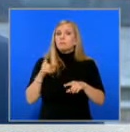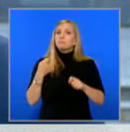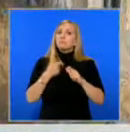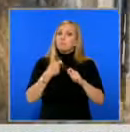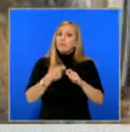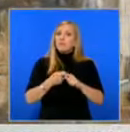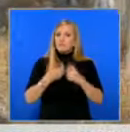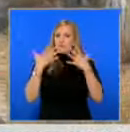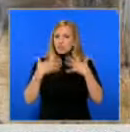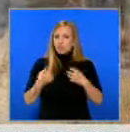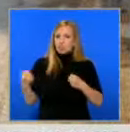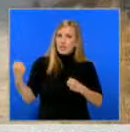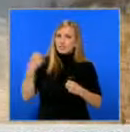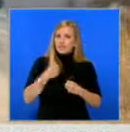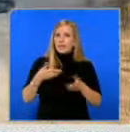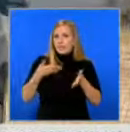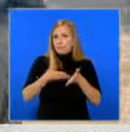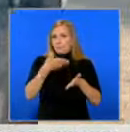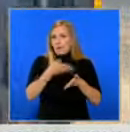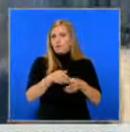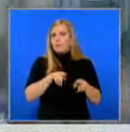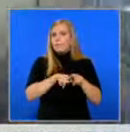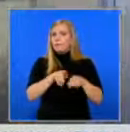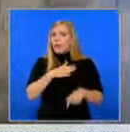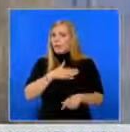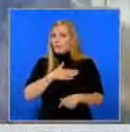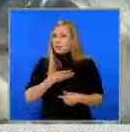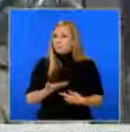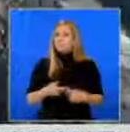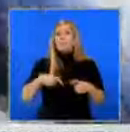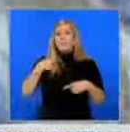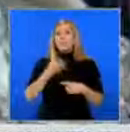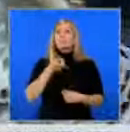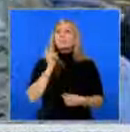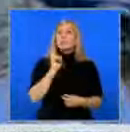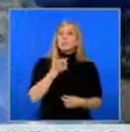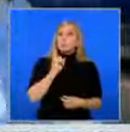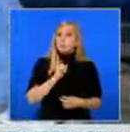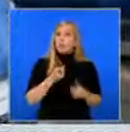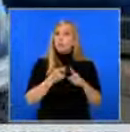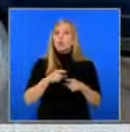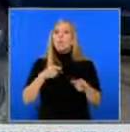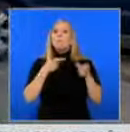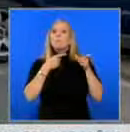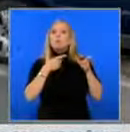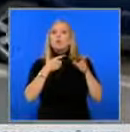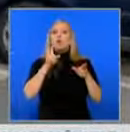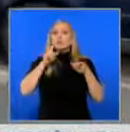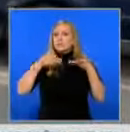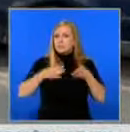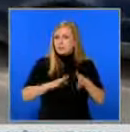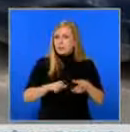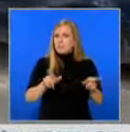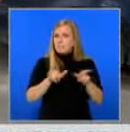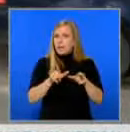насилие спрямо нея според източници близки до разследването следващата заплаха отправена от прокурорския син е била през декември по телефона